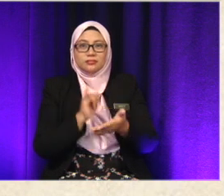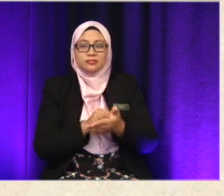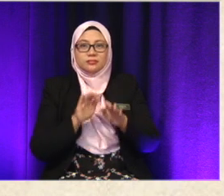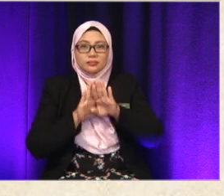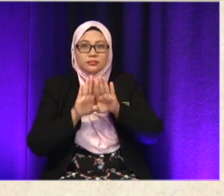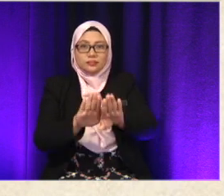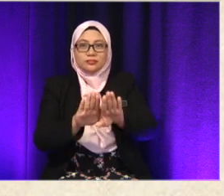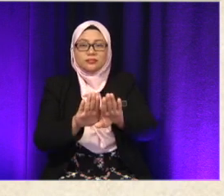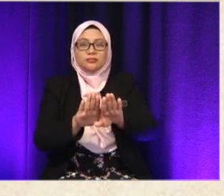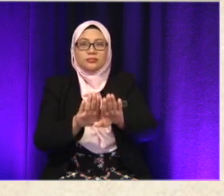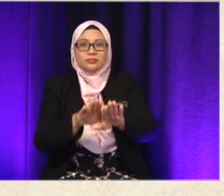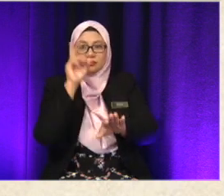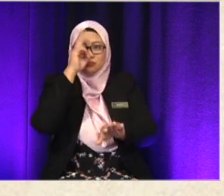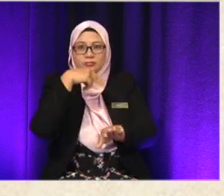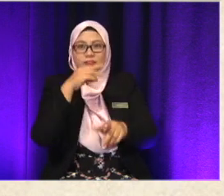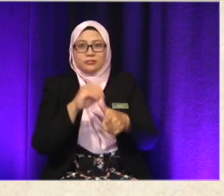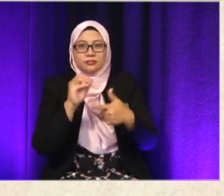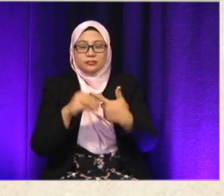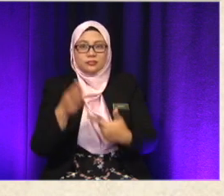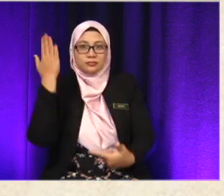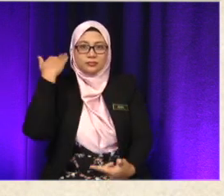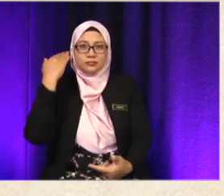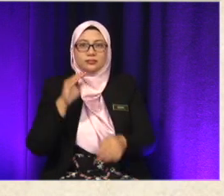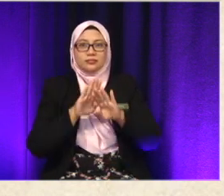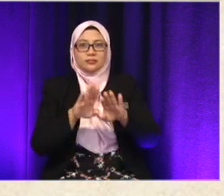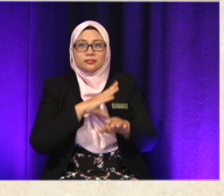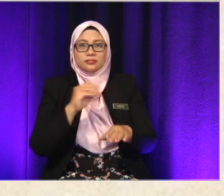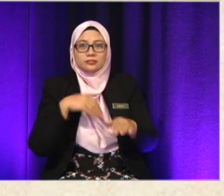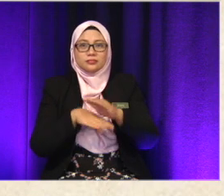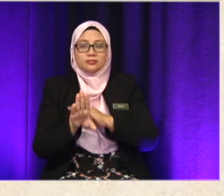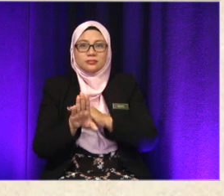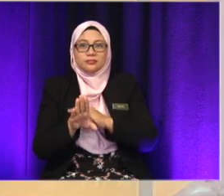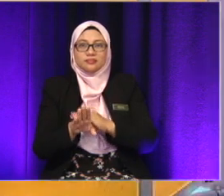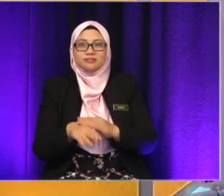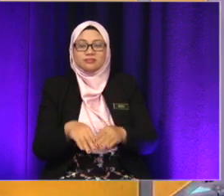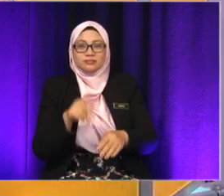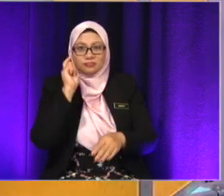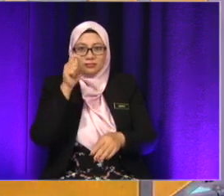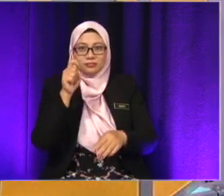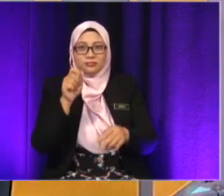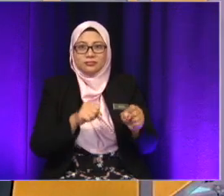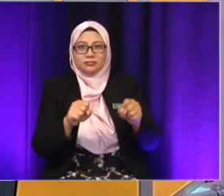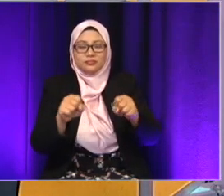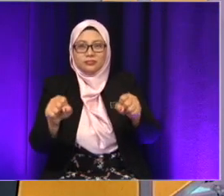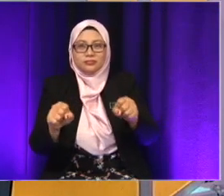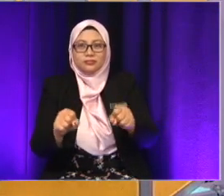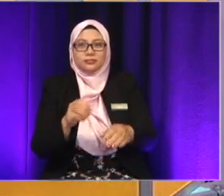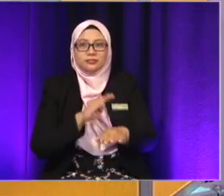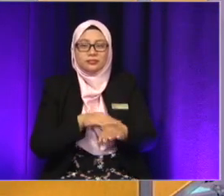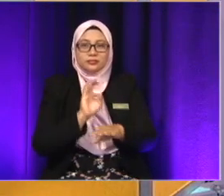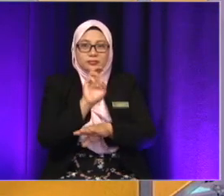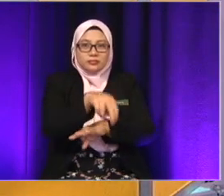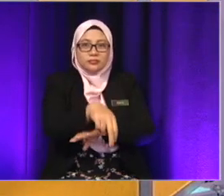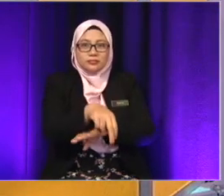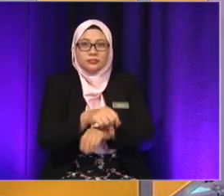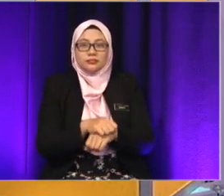sama ke depan ataupun ke belakang. Ditolak dan masuk. Kalau tengok pada sistem yang digunakan pada jengkaut tu, dia ada satu yang